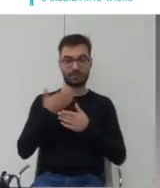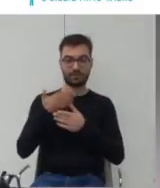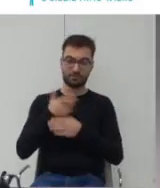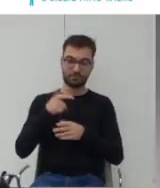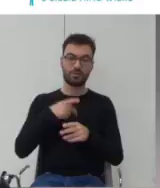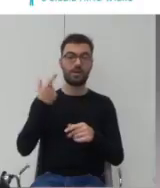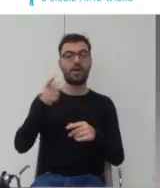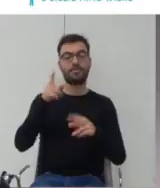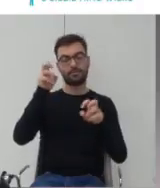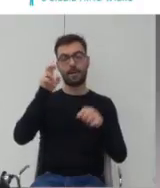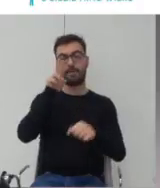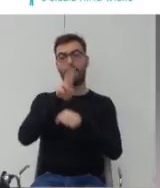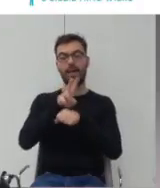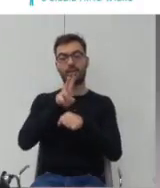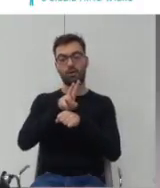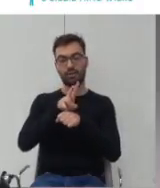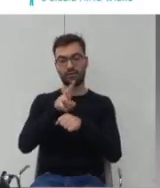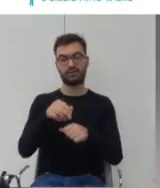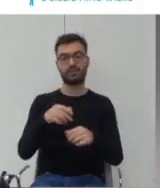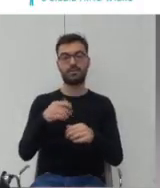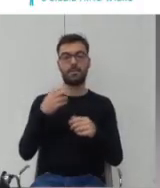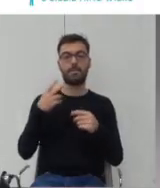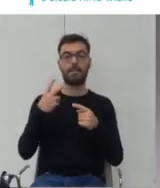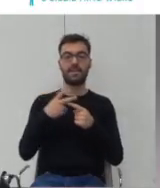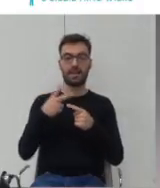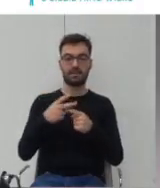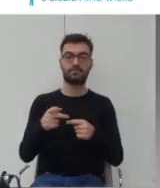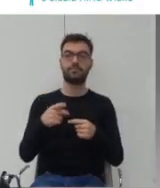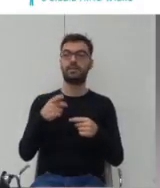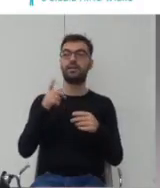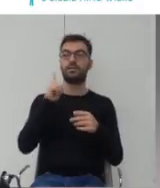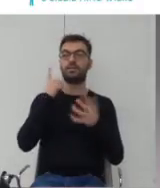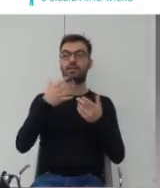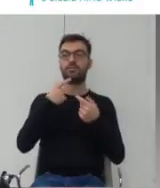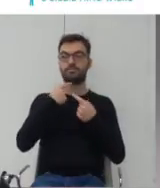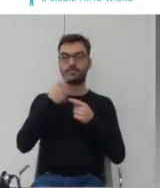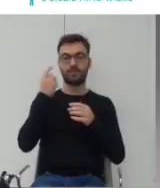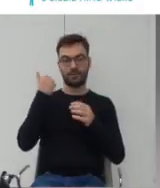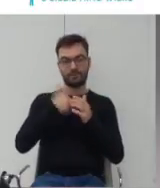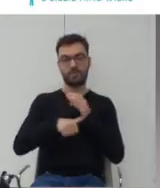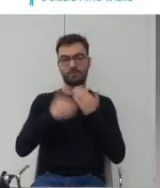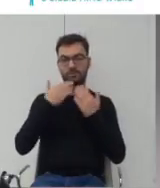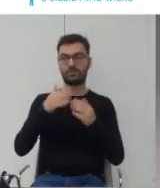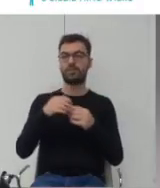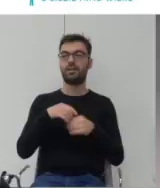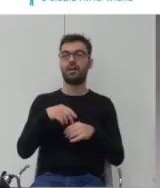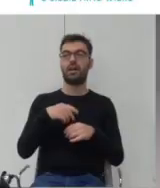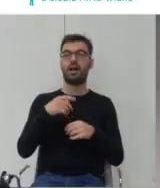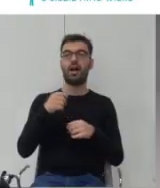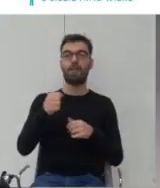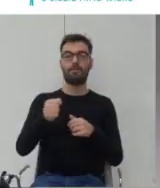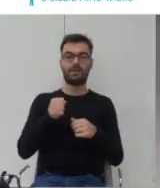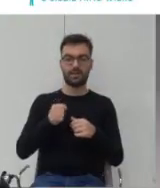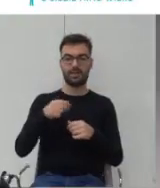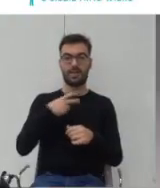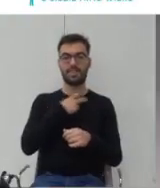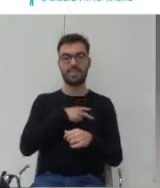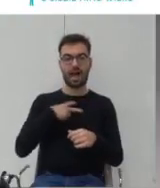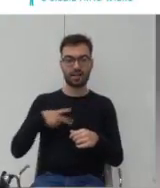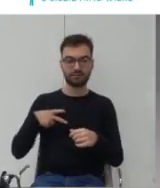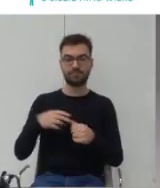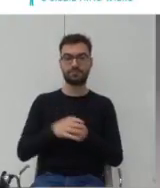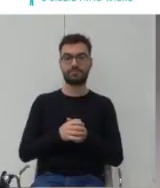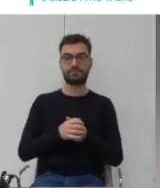swoim patronatem. Tutaj na szczególną wzmiankę zasługuje ambasada Królestwa Danii, która nas wsparła nie